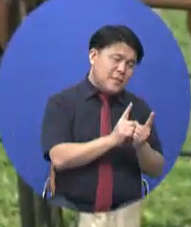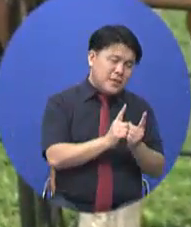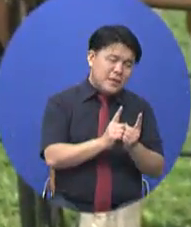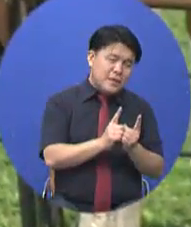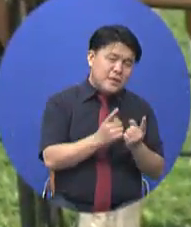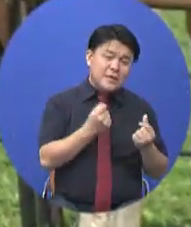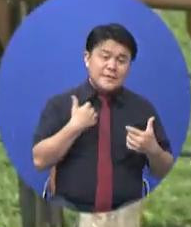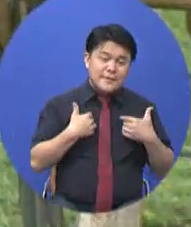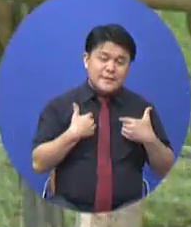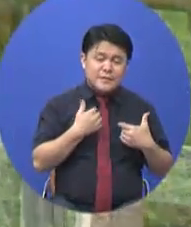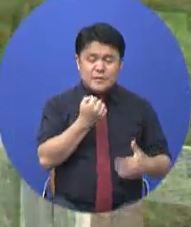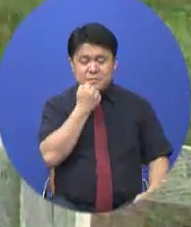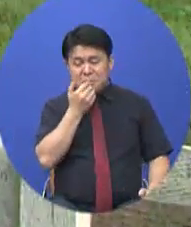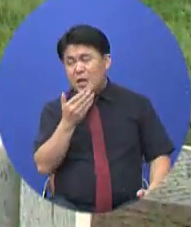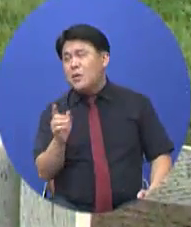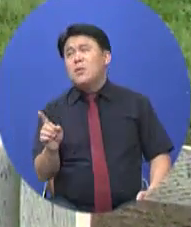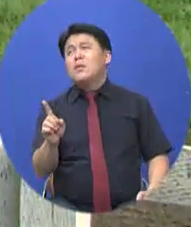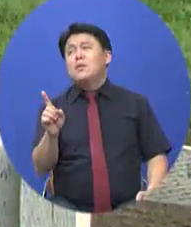함께